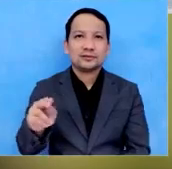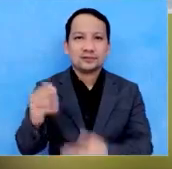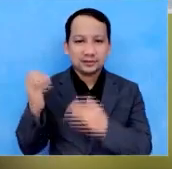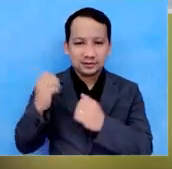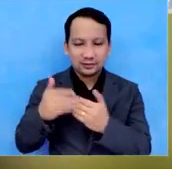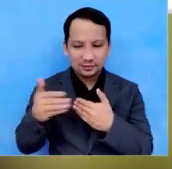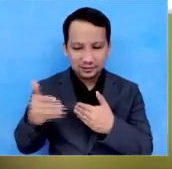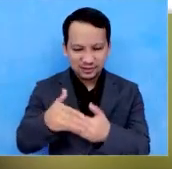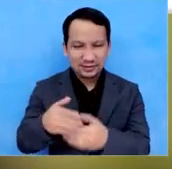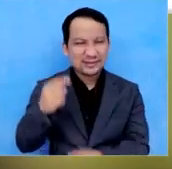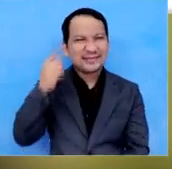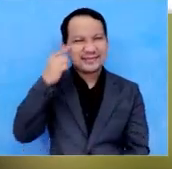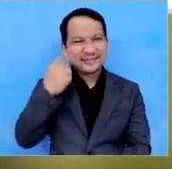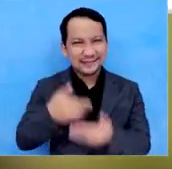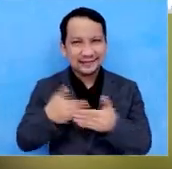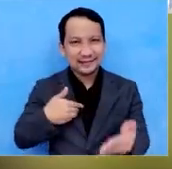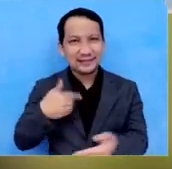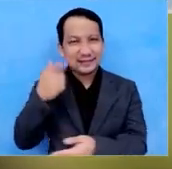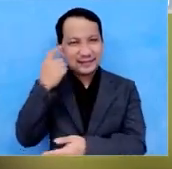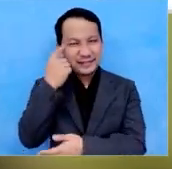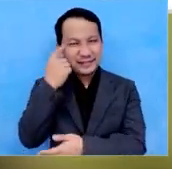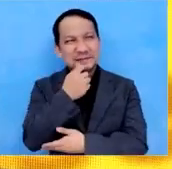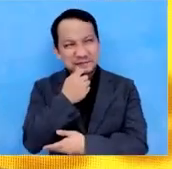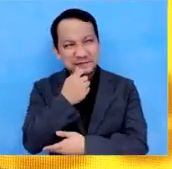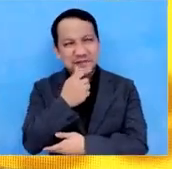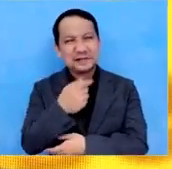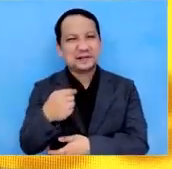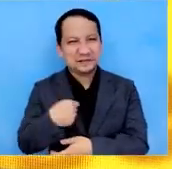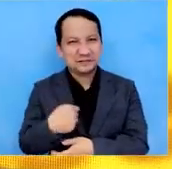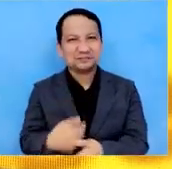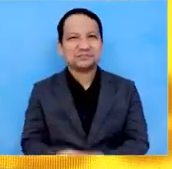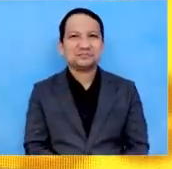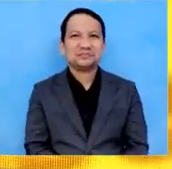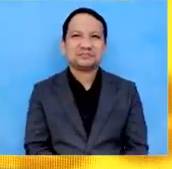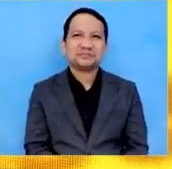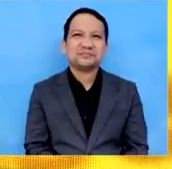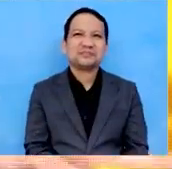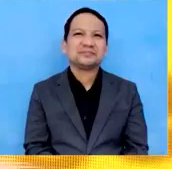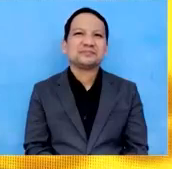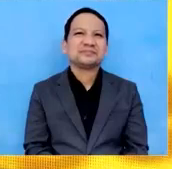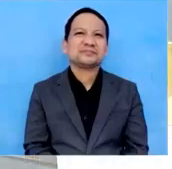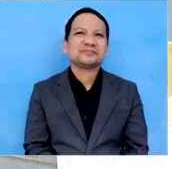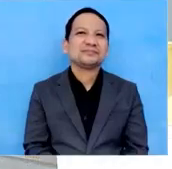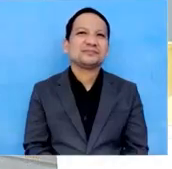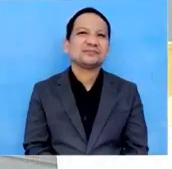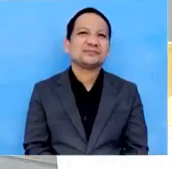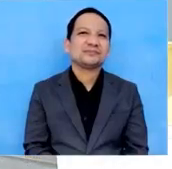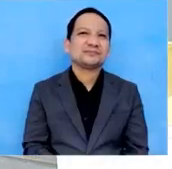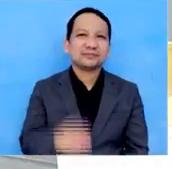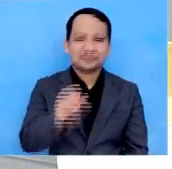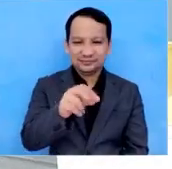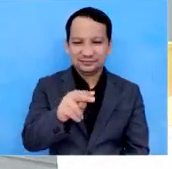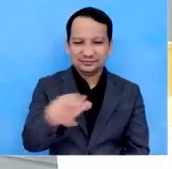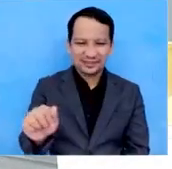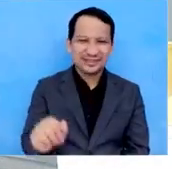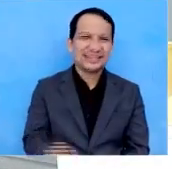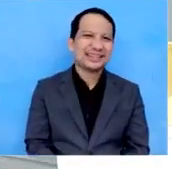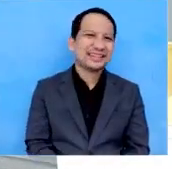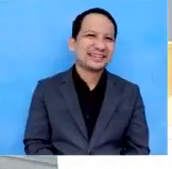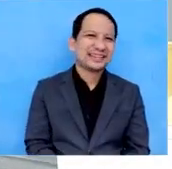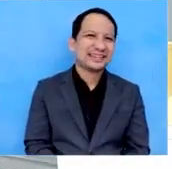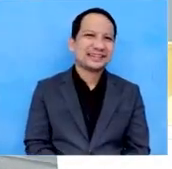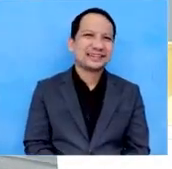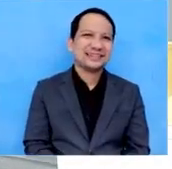So, iniisip mo pa lang siya? Okay, parang ganun. Parang pwede rin ako dyan sana na yun. Ay, hindi ako